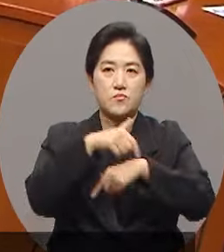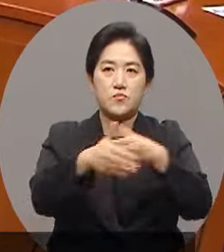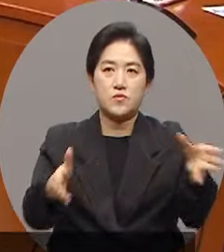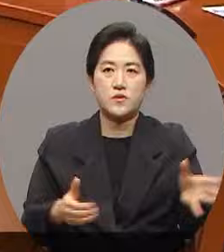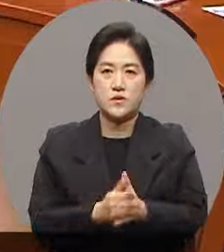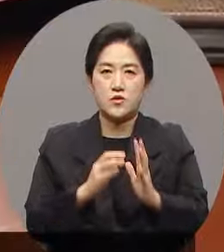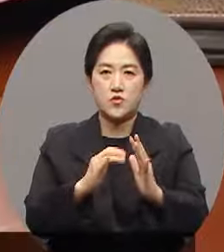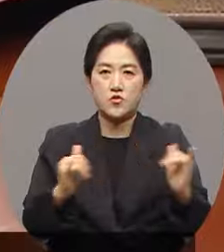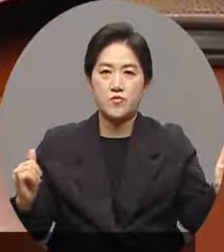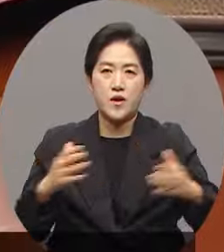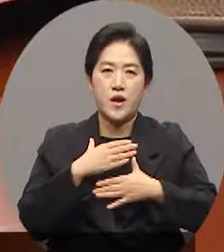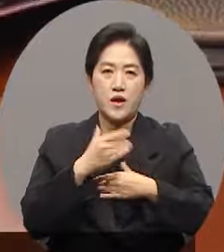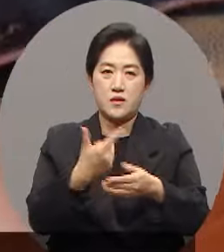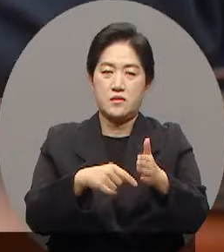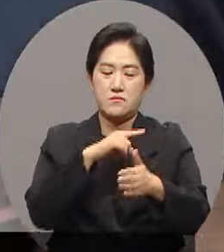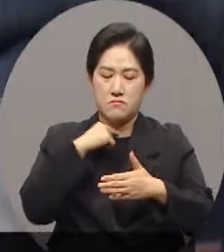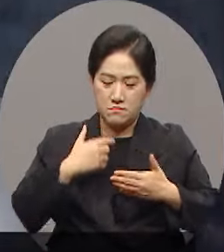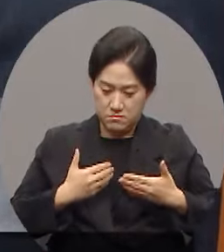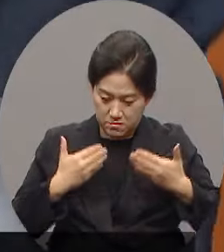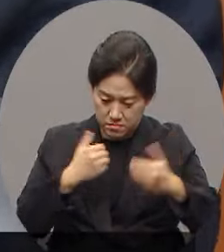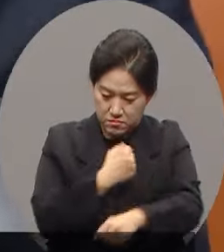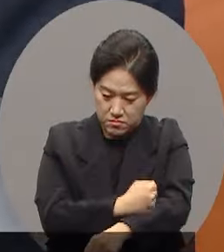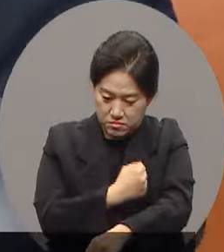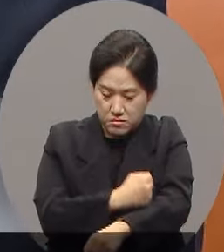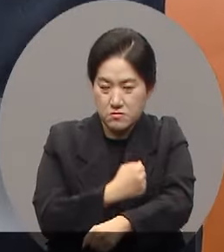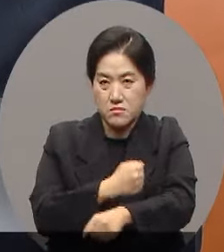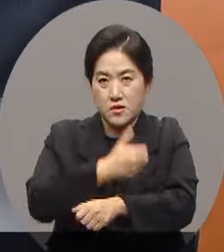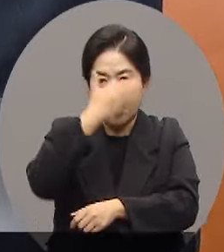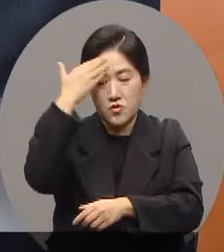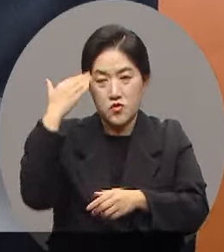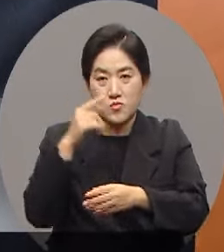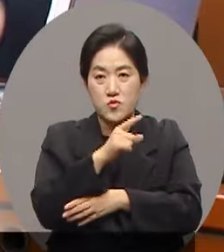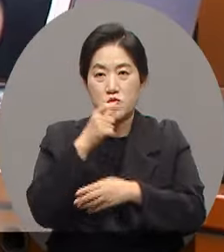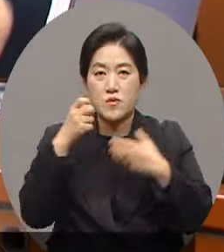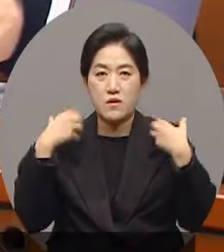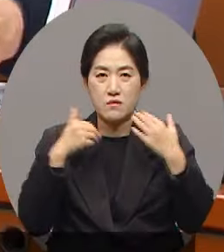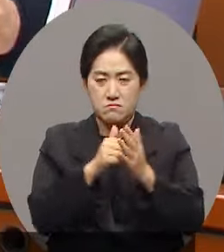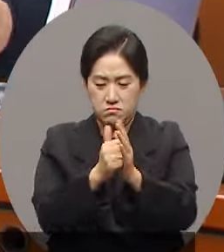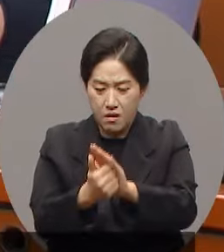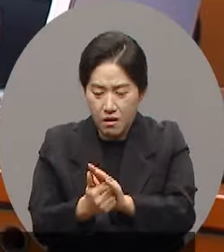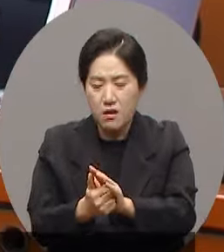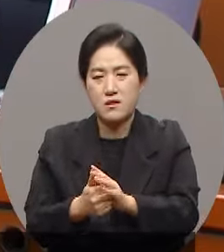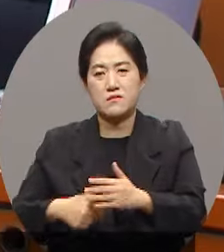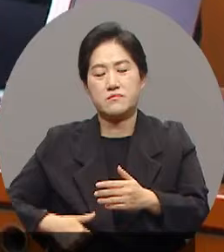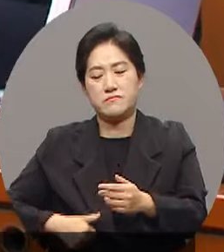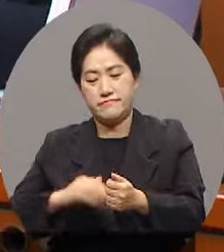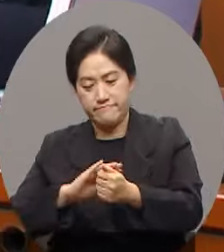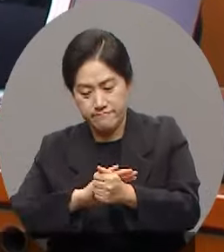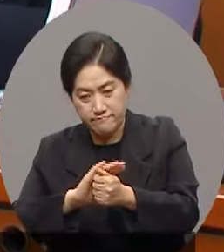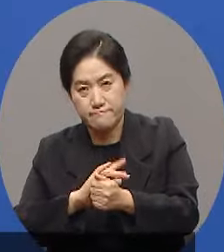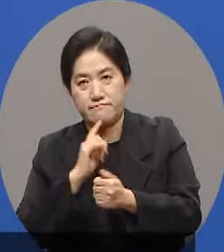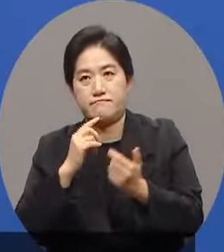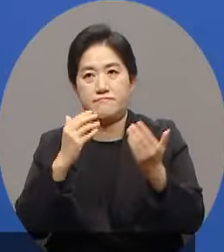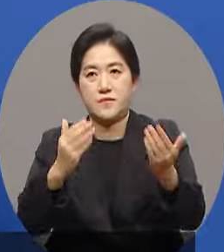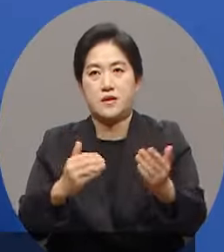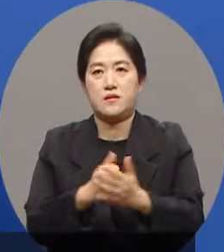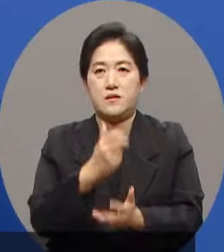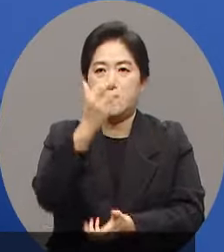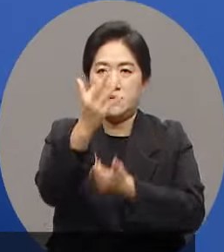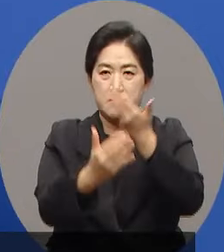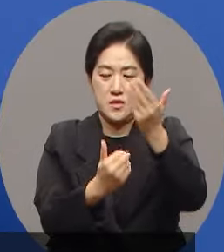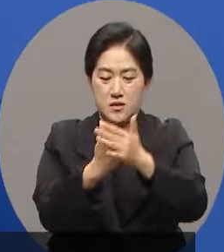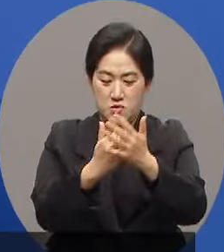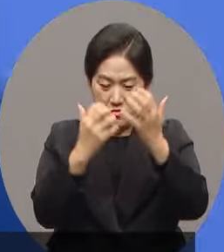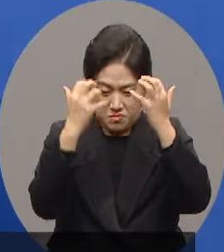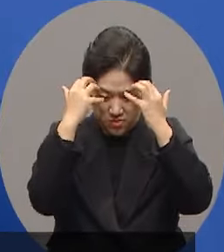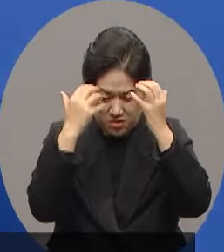더불어민주당도 국민 안전을 위해 헌신해온 젊은 소방대원들의 희생에 위로의 말씀을 드린다고 밝혔습니다. 화재와 재난